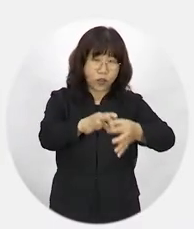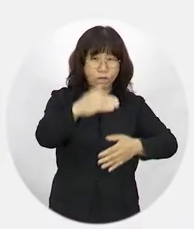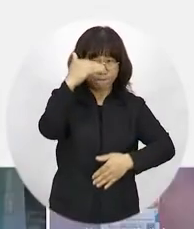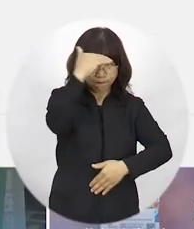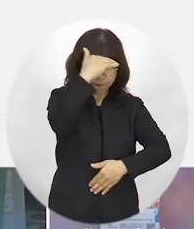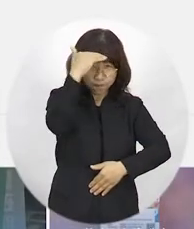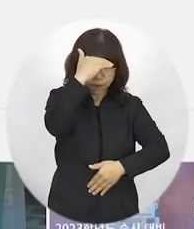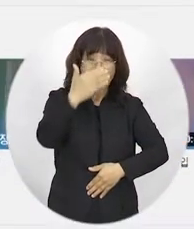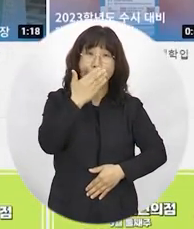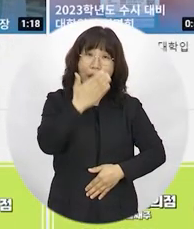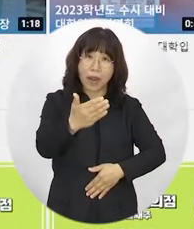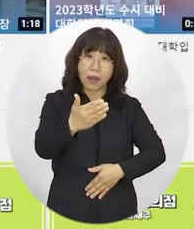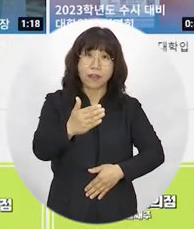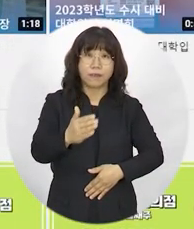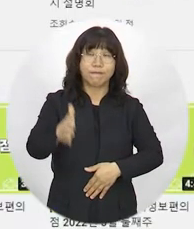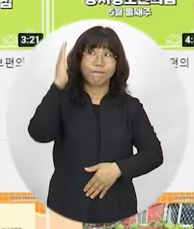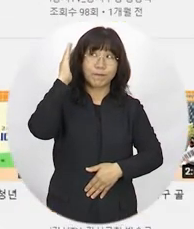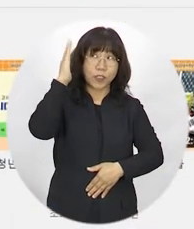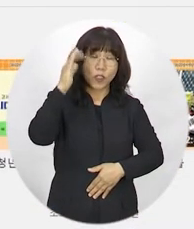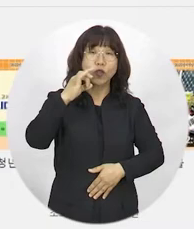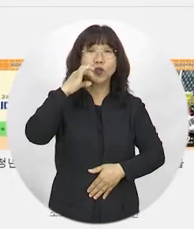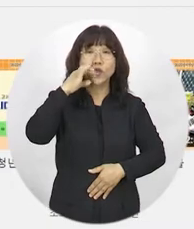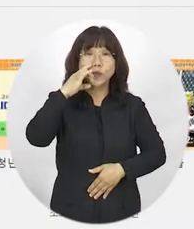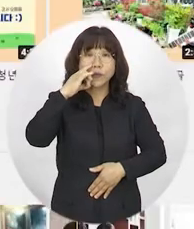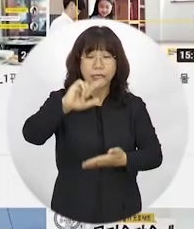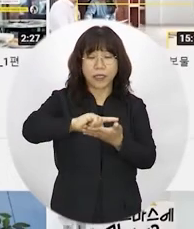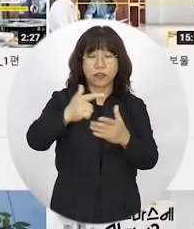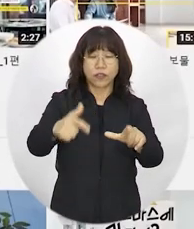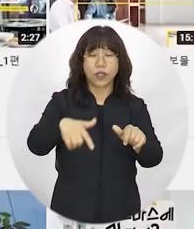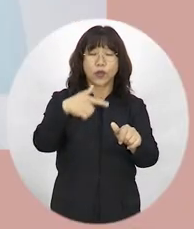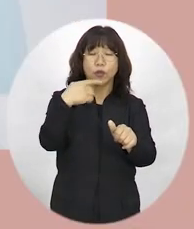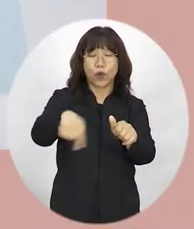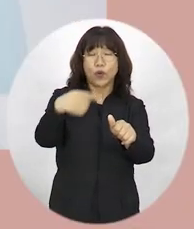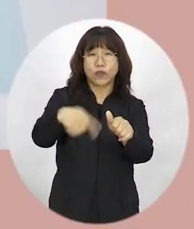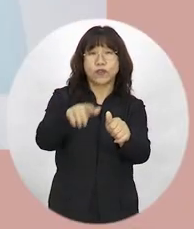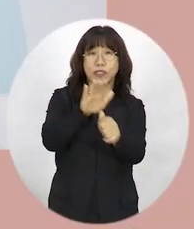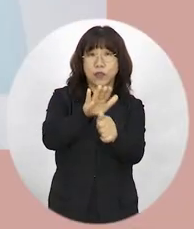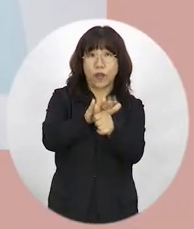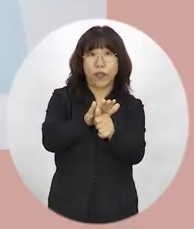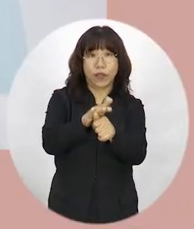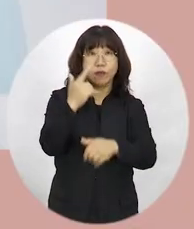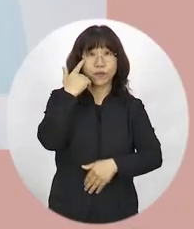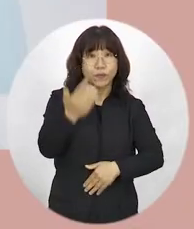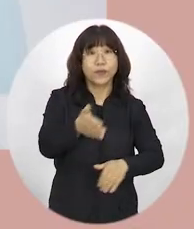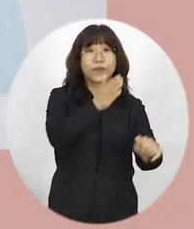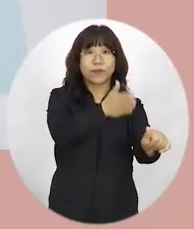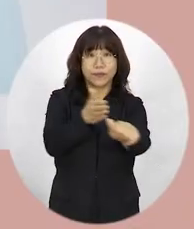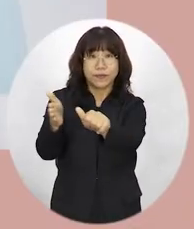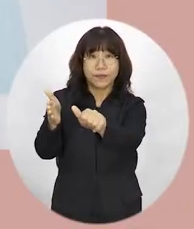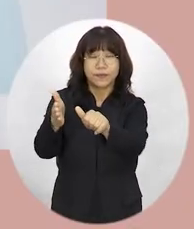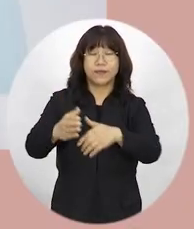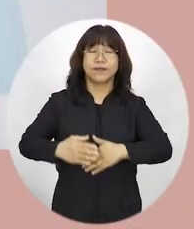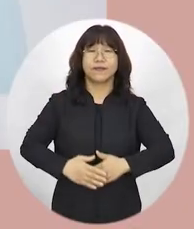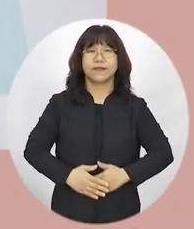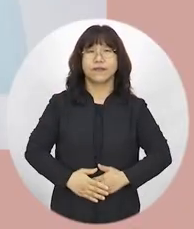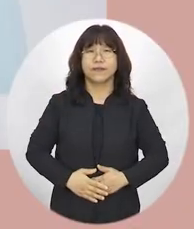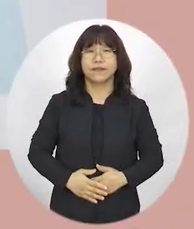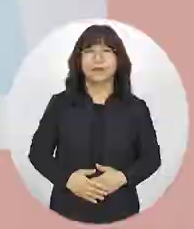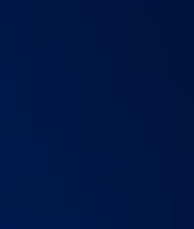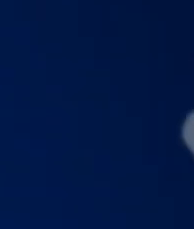신청 없이 시청할 수 있습니다. 강좌에 대한 보다 자세한 사항은 강서구청 교육지원과로 문의하면 됩니다.